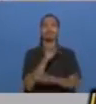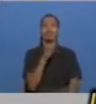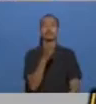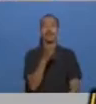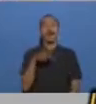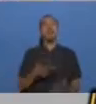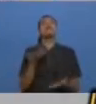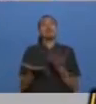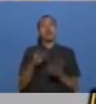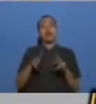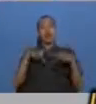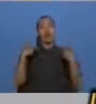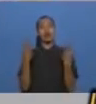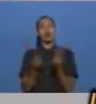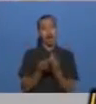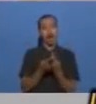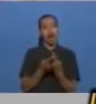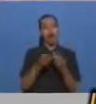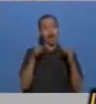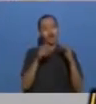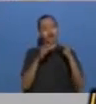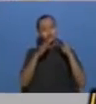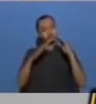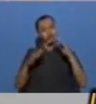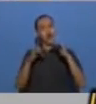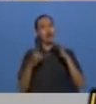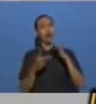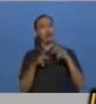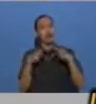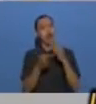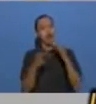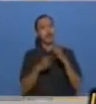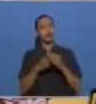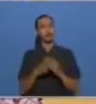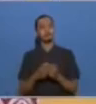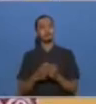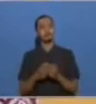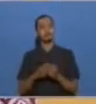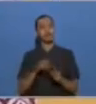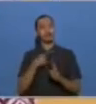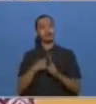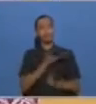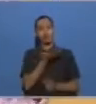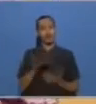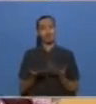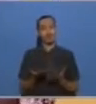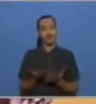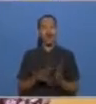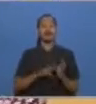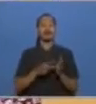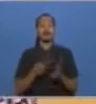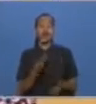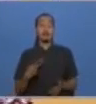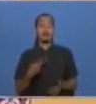disabilitas gitu. Ini makanya kita melakukan kontak-kontak dengan mereka, makanya kita itu punya semacam jaringan